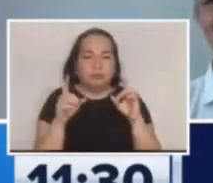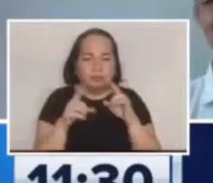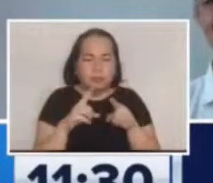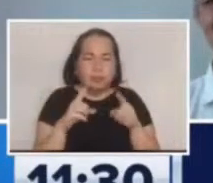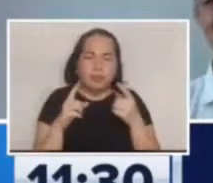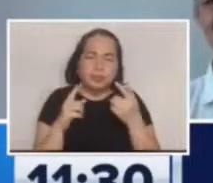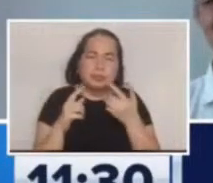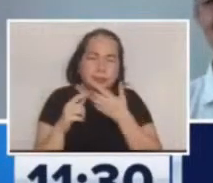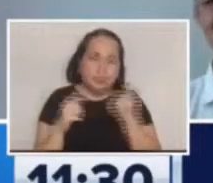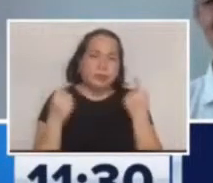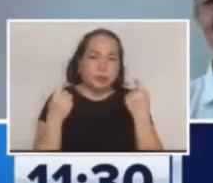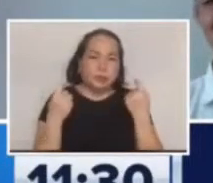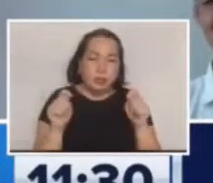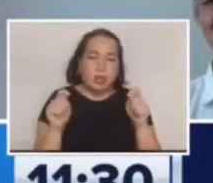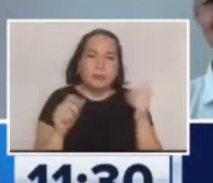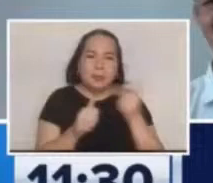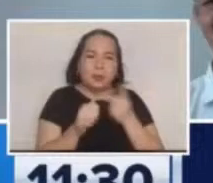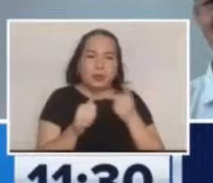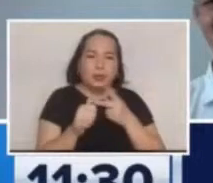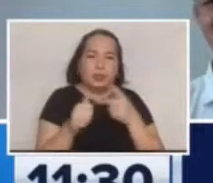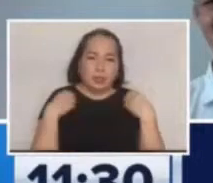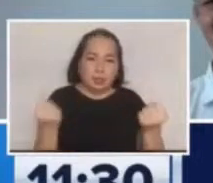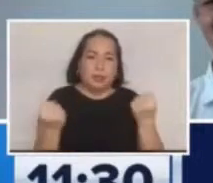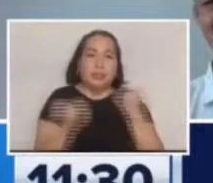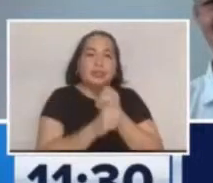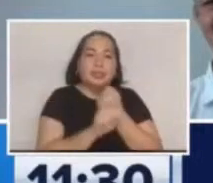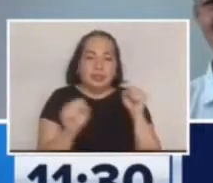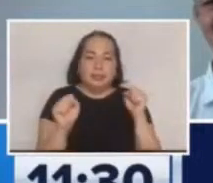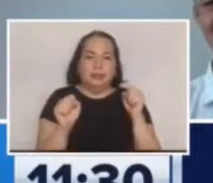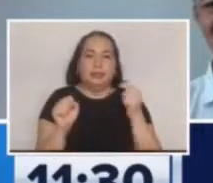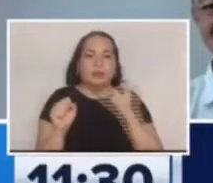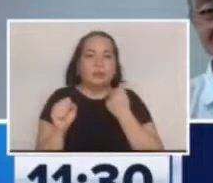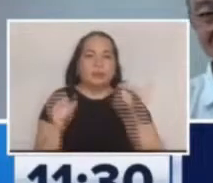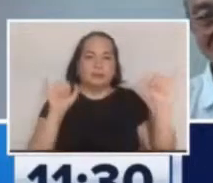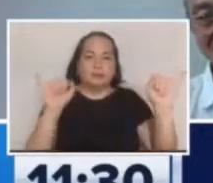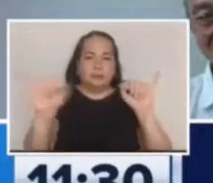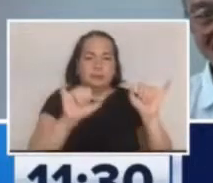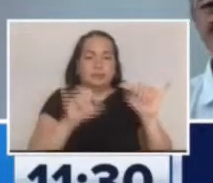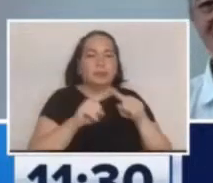Undersecretary Diosdado Antonio, maraming salamat.